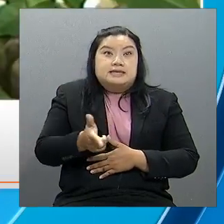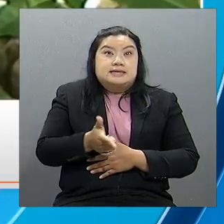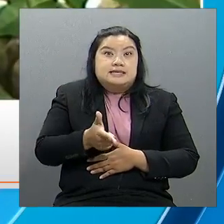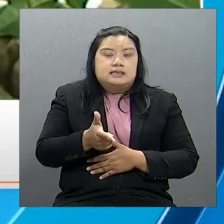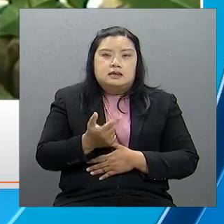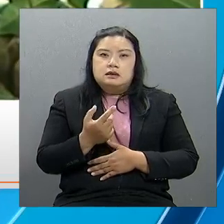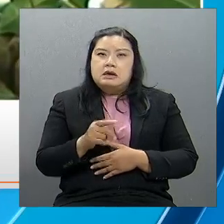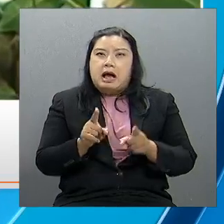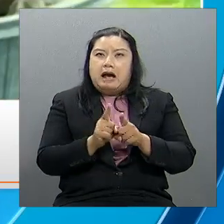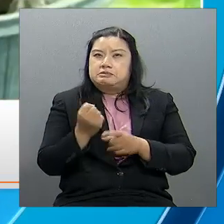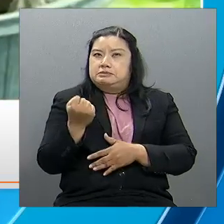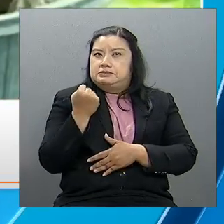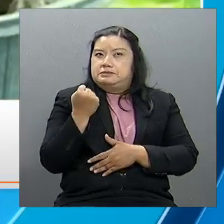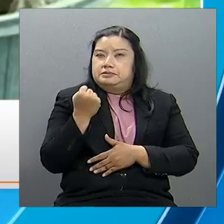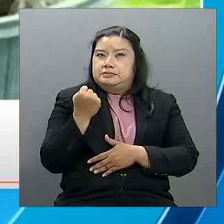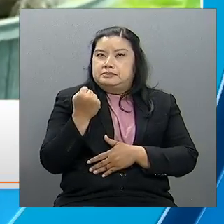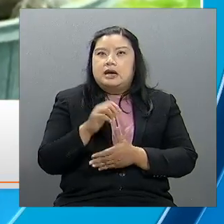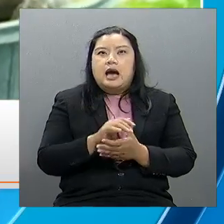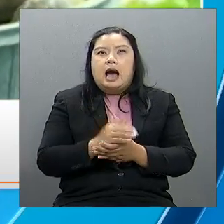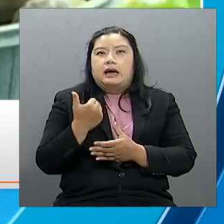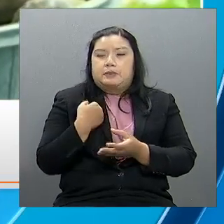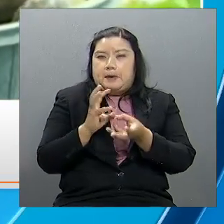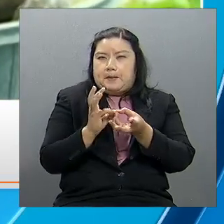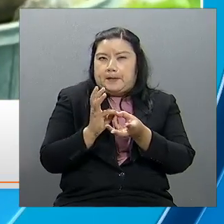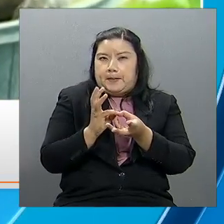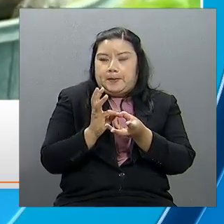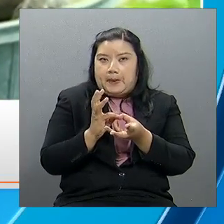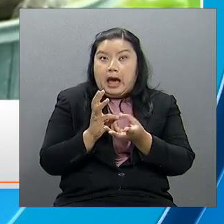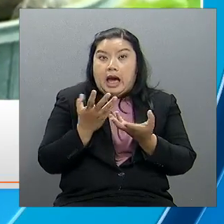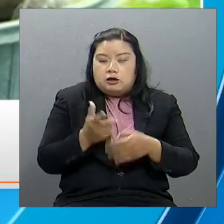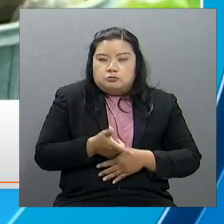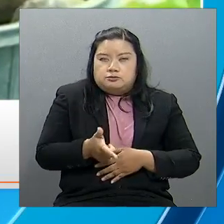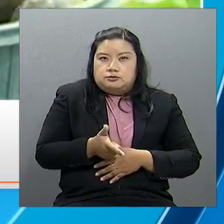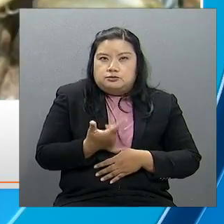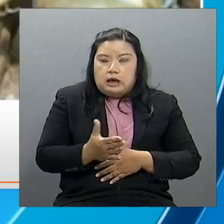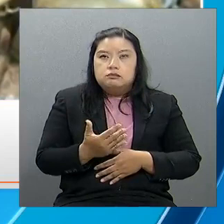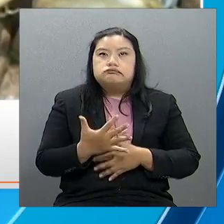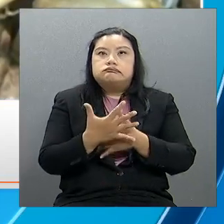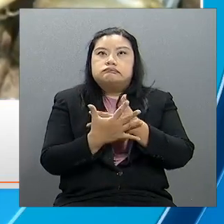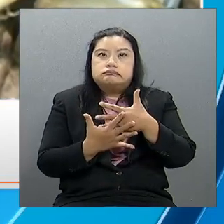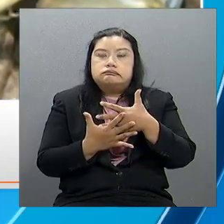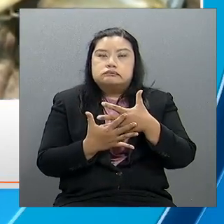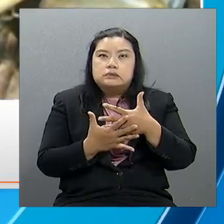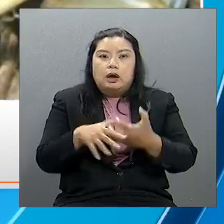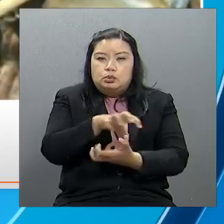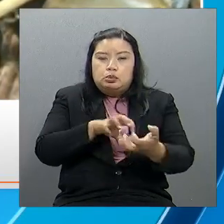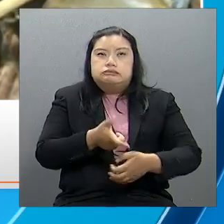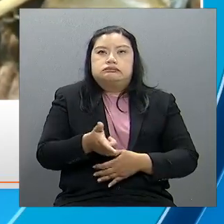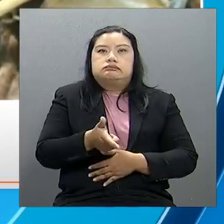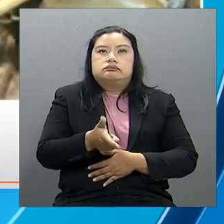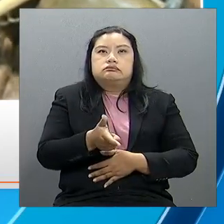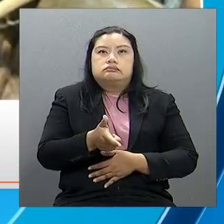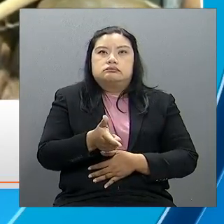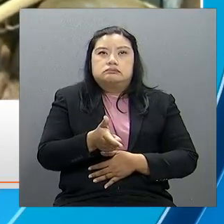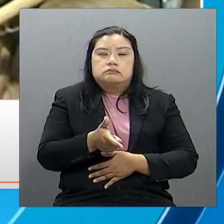ากนะฮะตะกอนในขูดทำให้มีเลือดออกก็จะตัดตาของตาเป็นเลือดอันนี้ก็จะเป็นอันที่สังเก